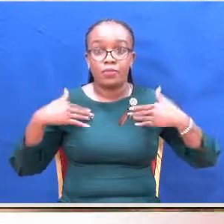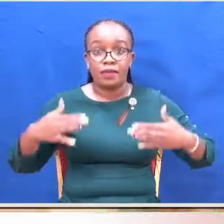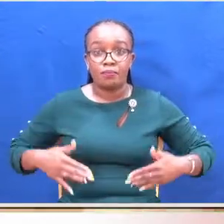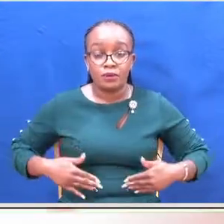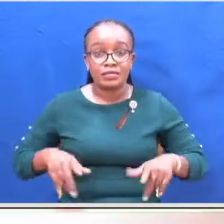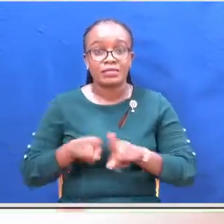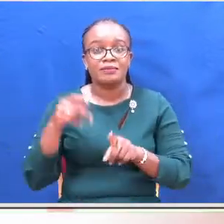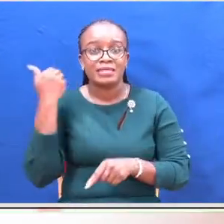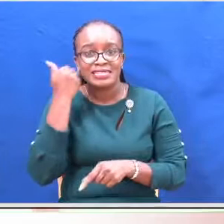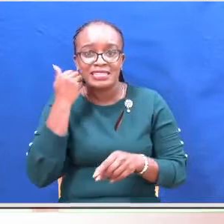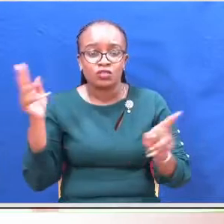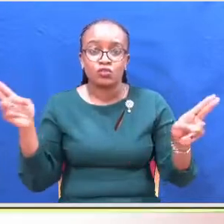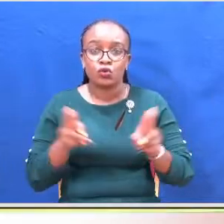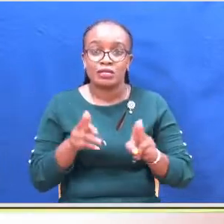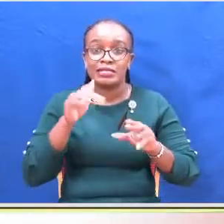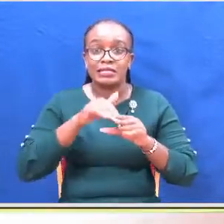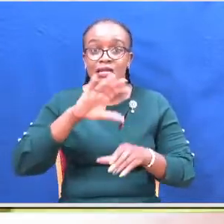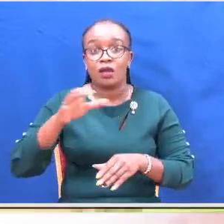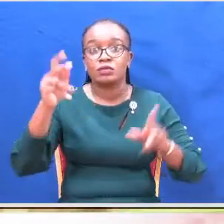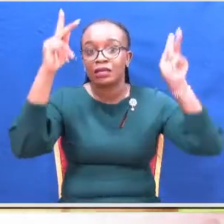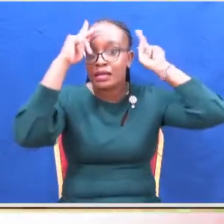mfupi katika kaunti ya Kakamega.